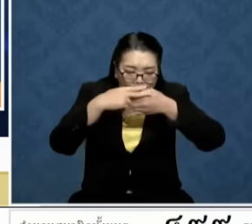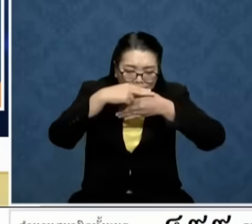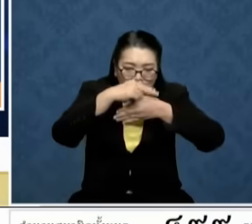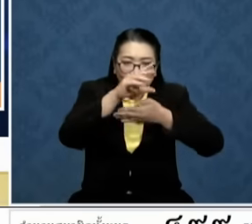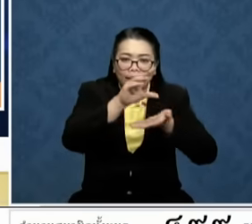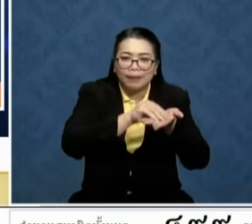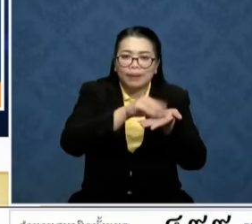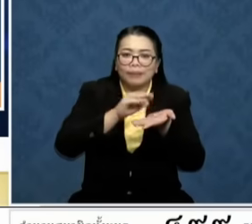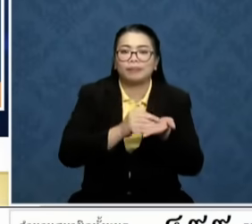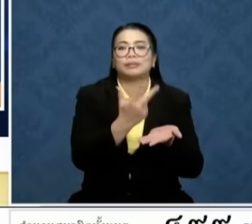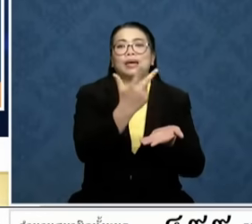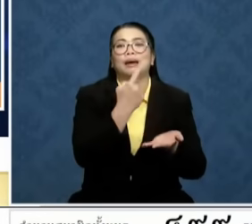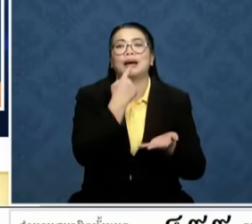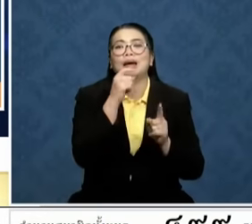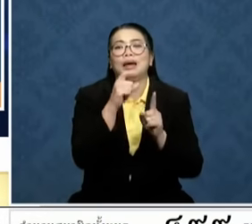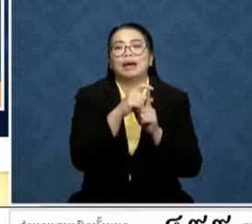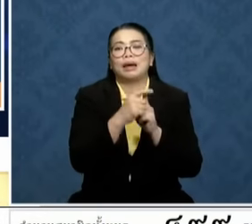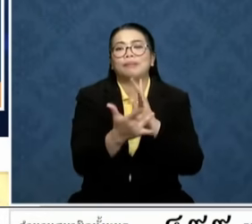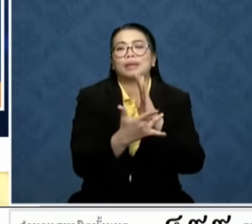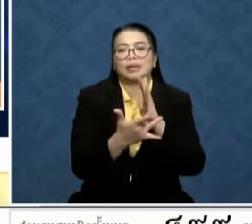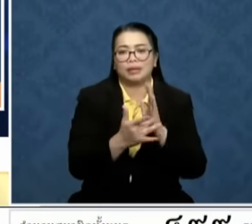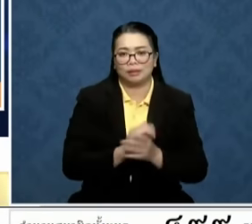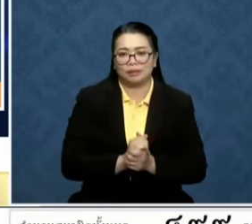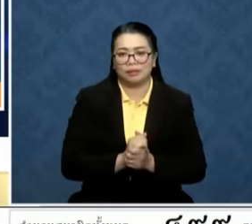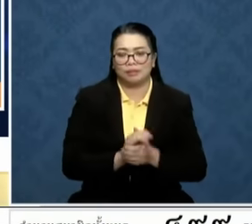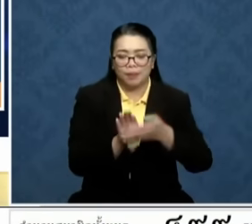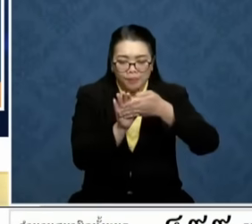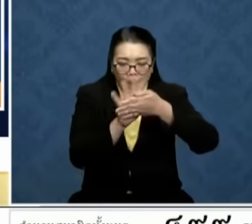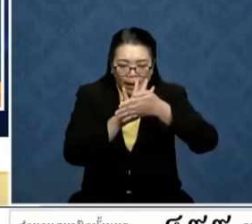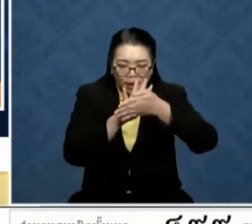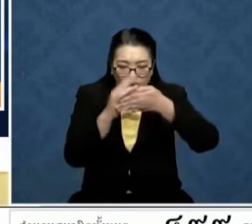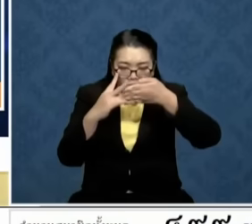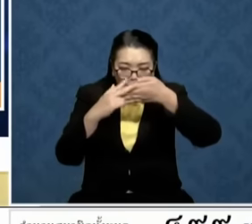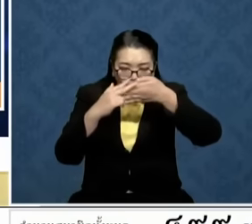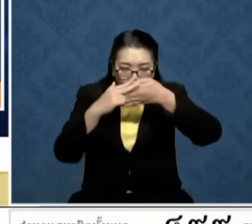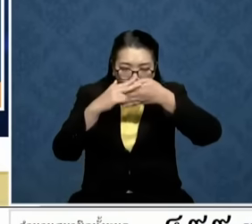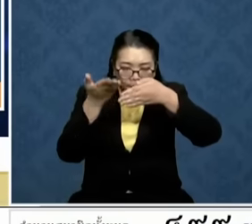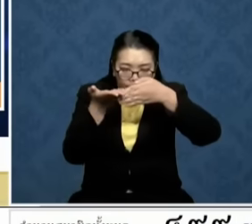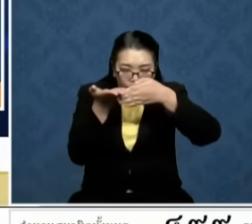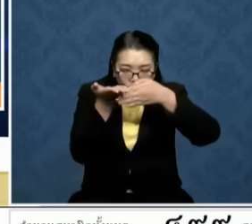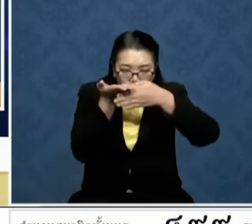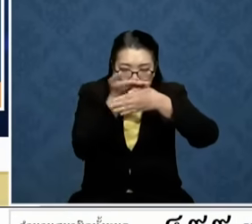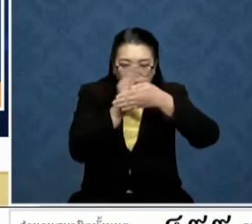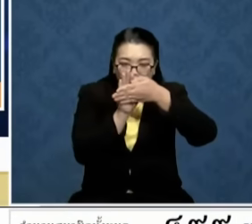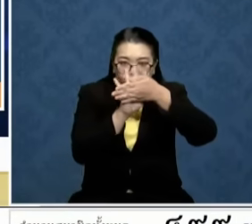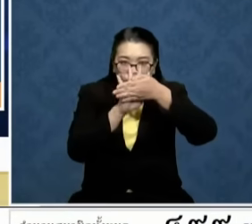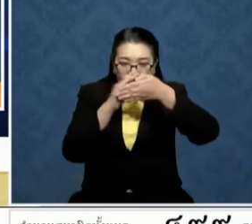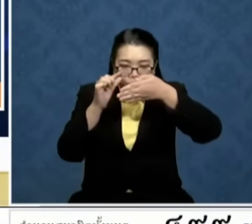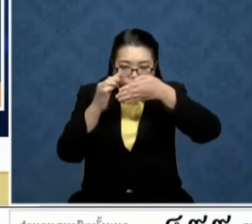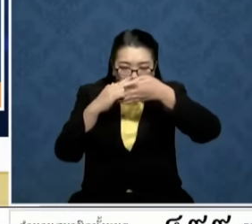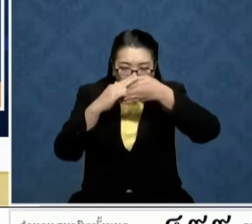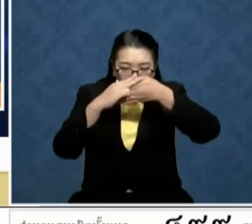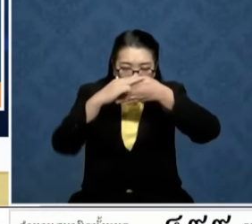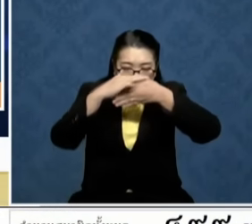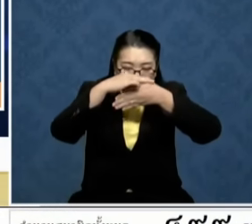นี้เี่มันเป็นคำทางเทคนิคท่านประธานภาษาอังกฤษเาเรียกว่า Finclippingการทำ Fin clippingเนี่ยมันทำเพื่อเก็บ